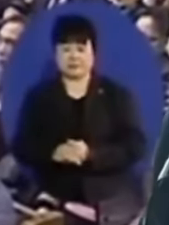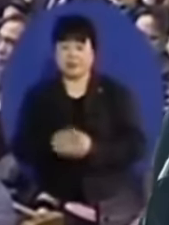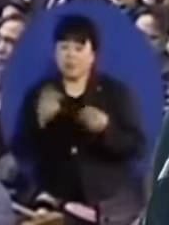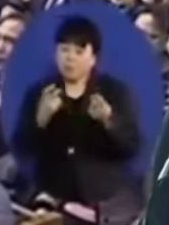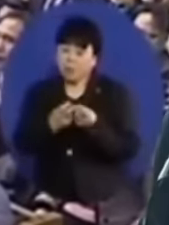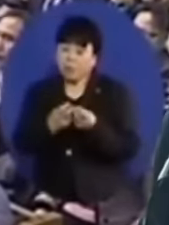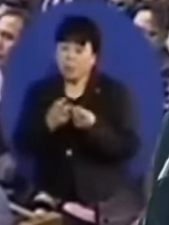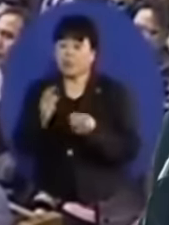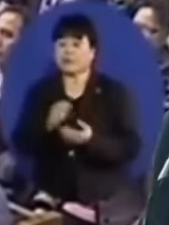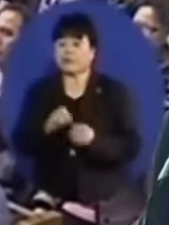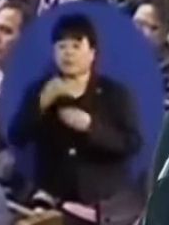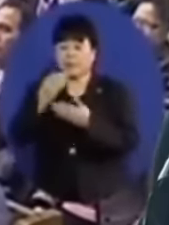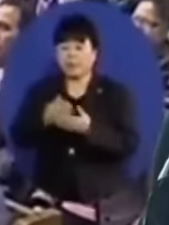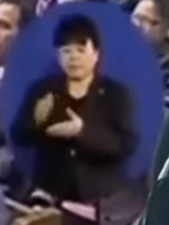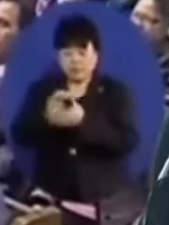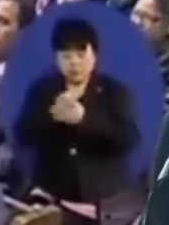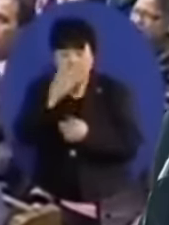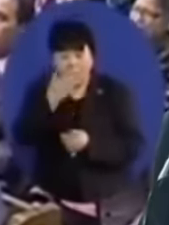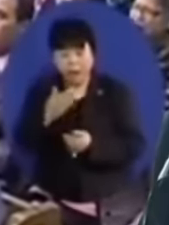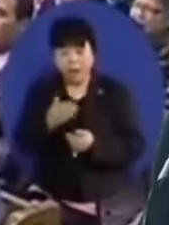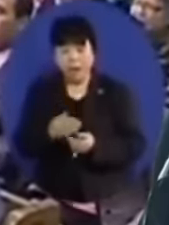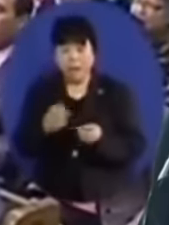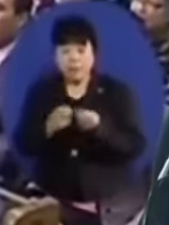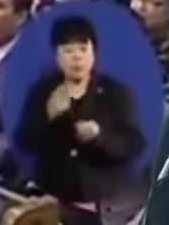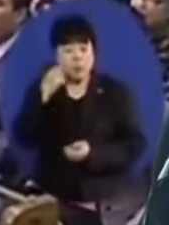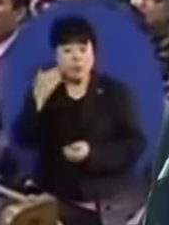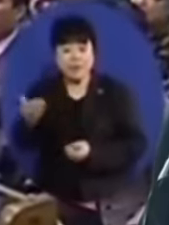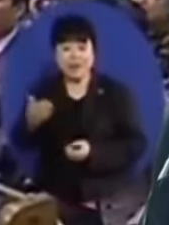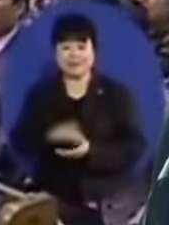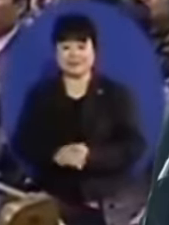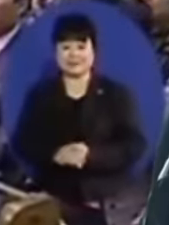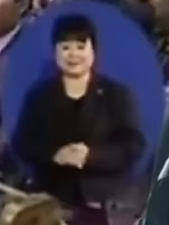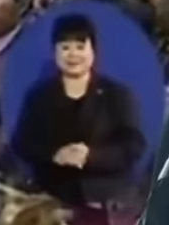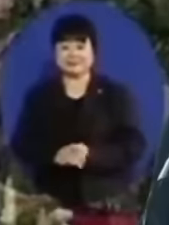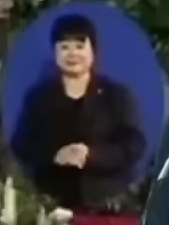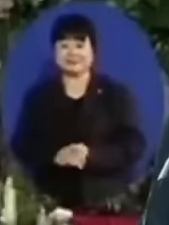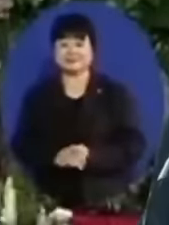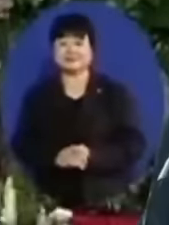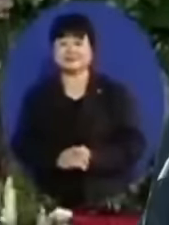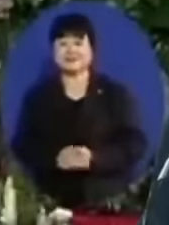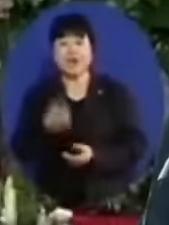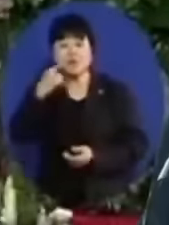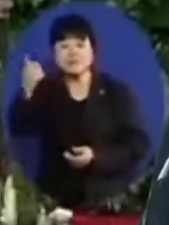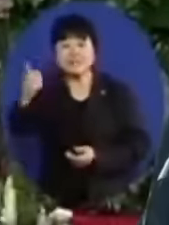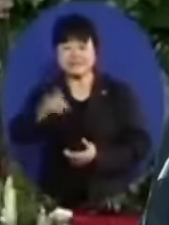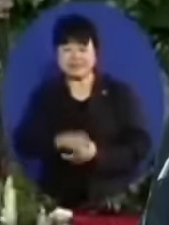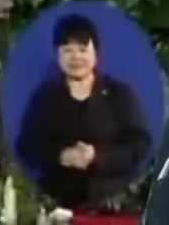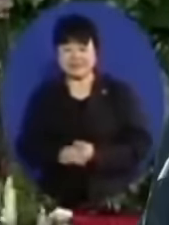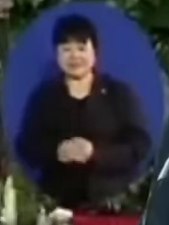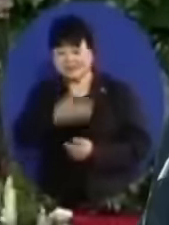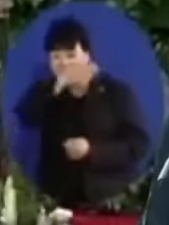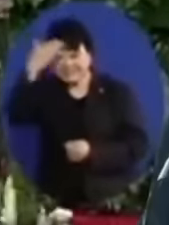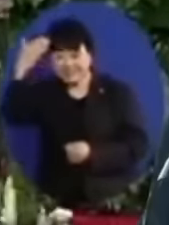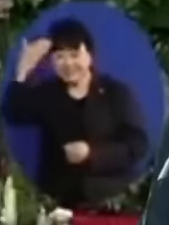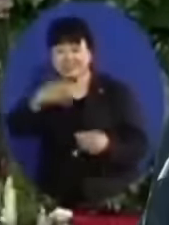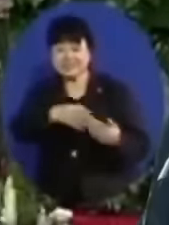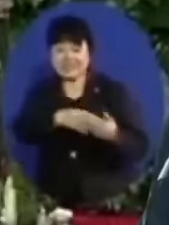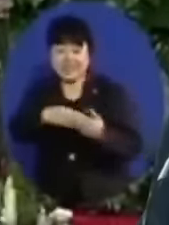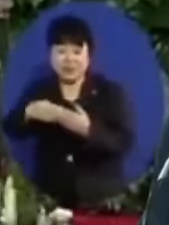하면 응답받는 기도를 할 수 있습니까? 그러니까 두 말하지 않고 목사님이 그